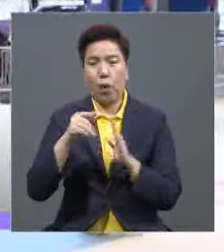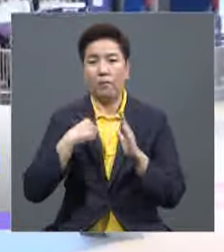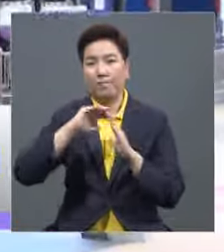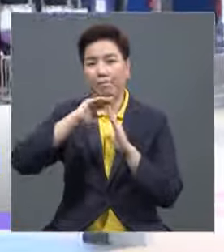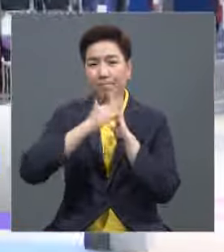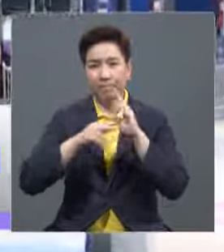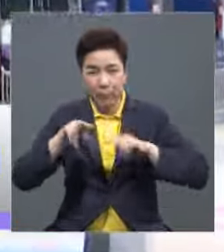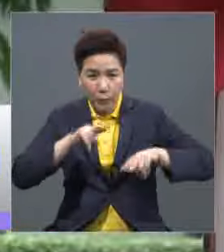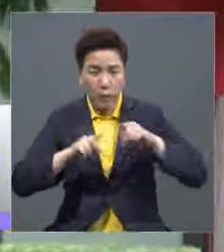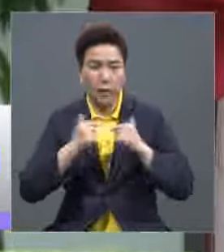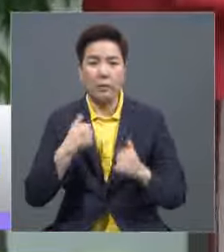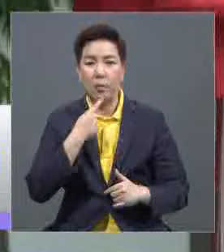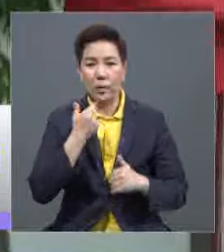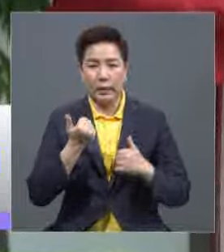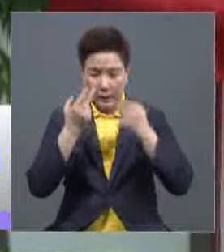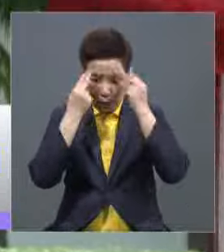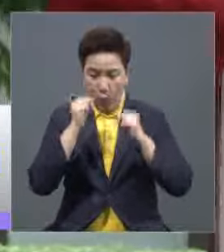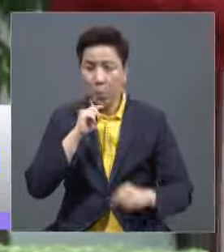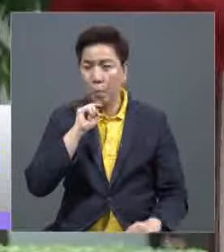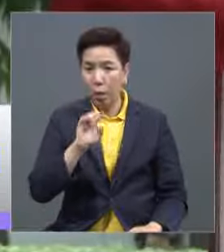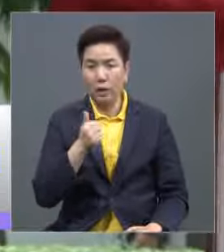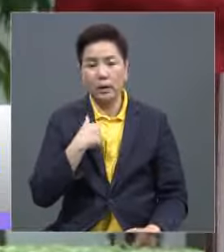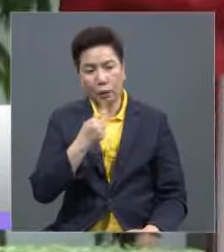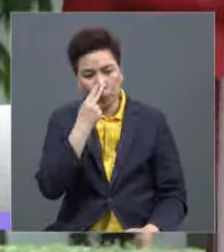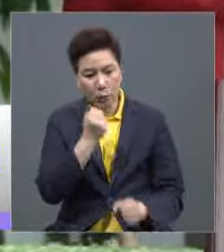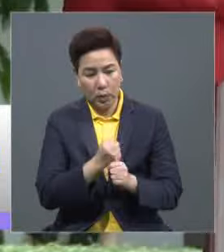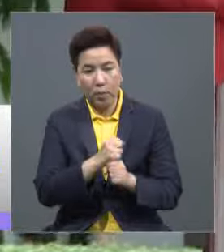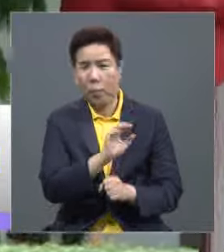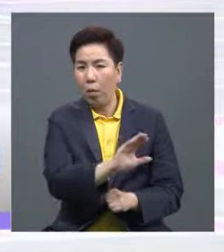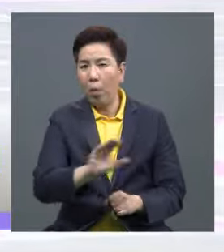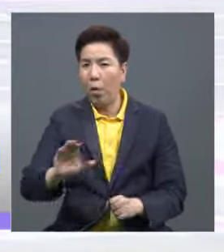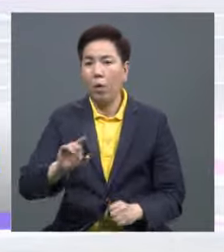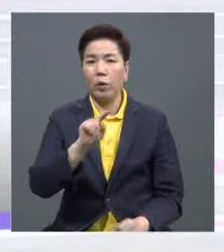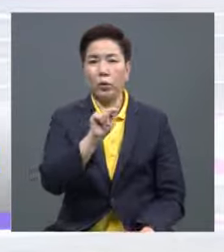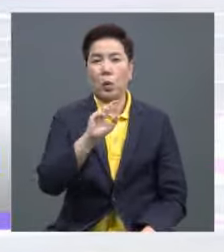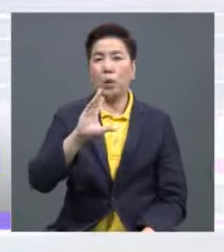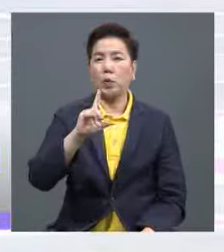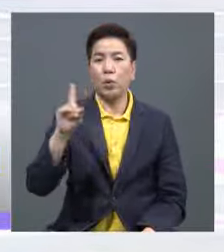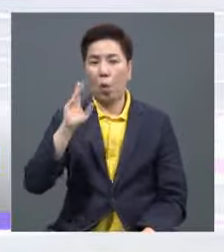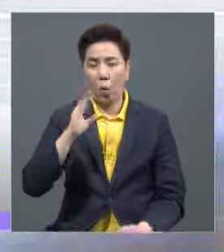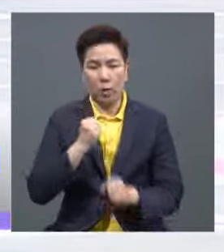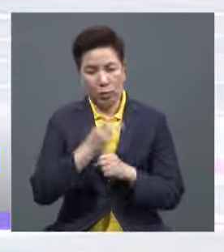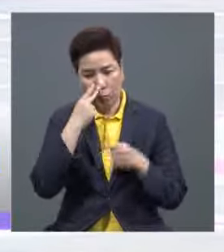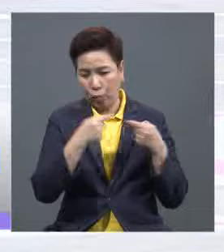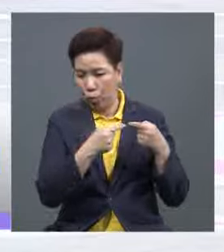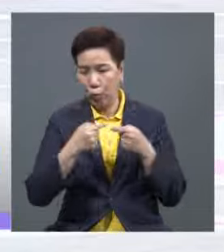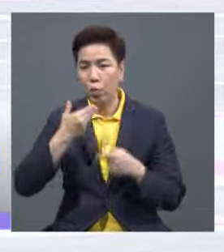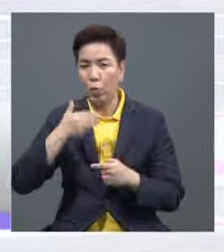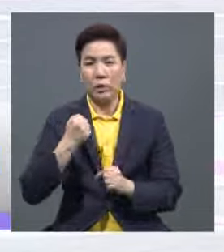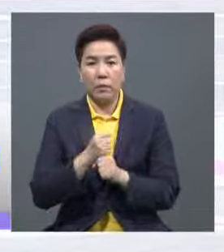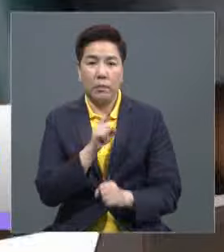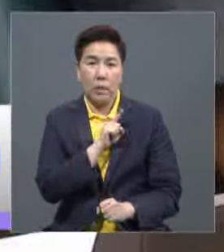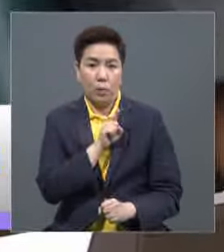ต้อนรับโดยนายกรัฐมนตรีกล่าวครับว่าได้ติดตามภารกิจของกองบัญชาการตำรวจตระเวนชายแดนมาอย่างต่อเนื่องซึ่งมี